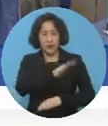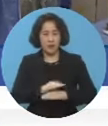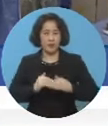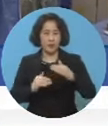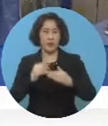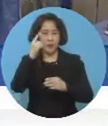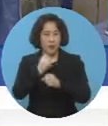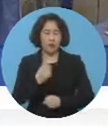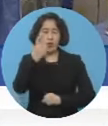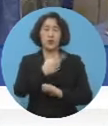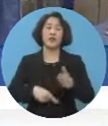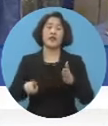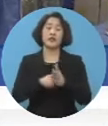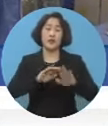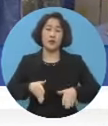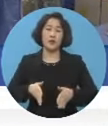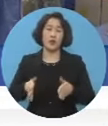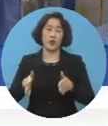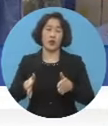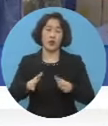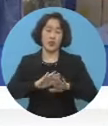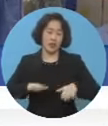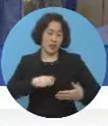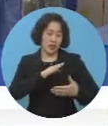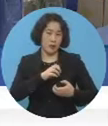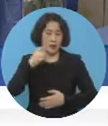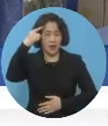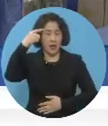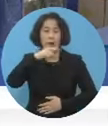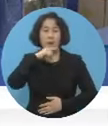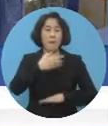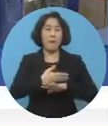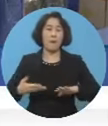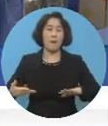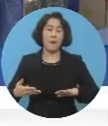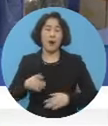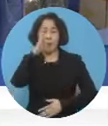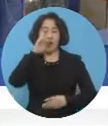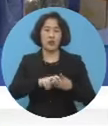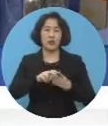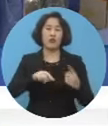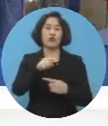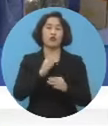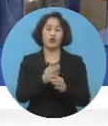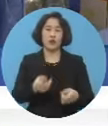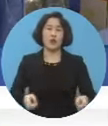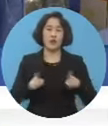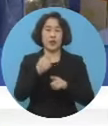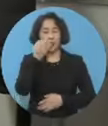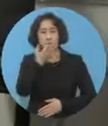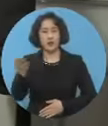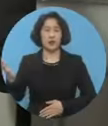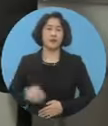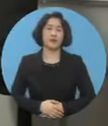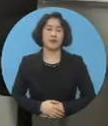연구하고 관리하기 위해 전라남도는 전남 심뇌혈관질환 센터를 운영하고 있습니다 함께 보시죠